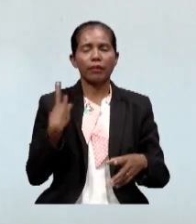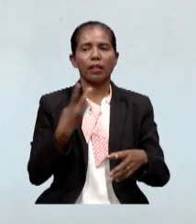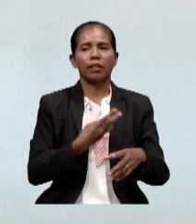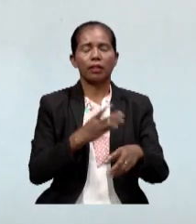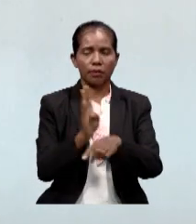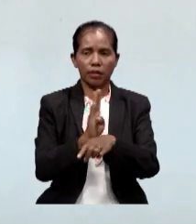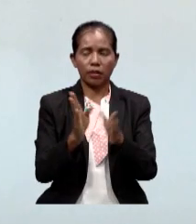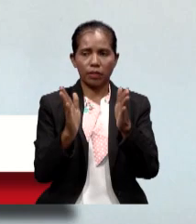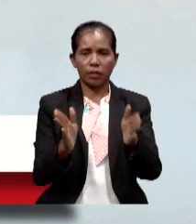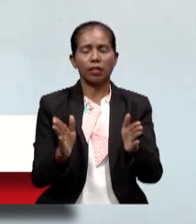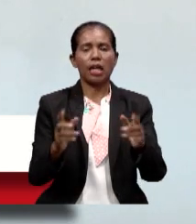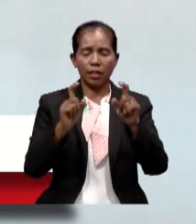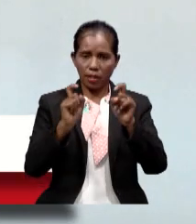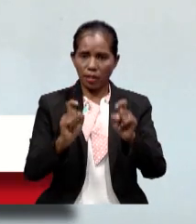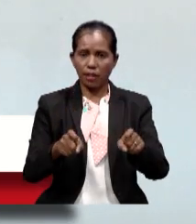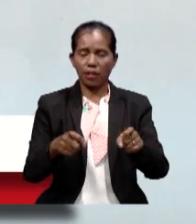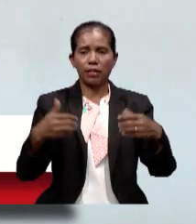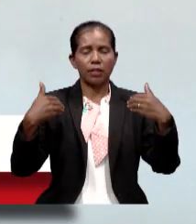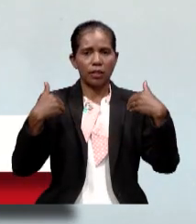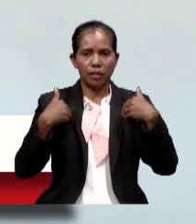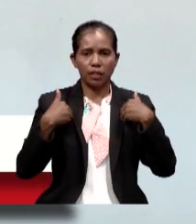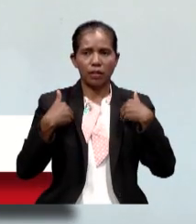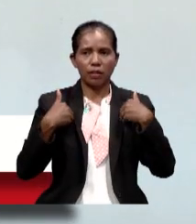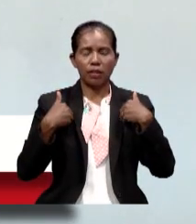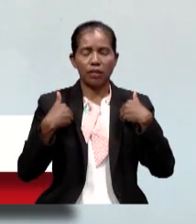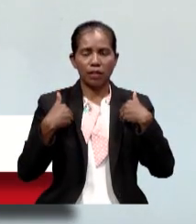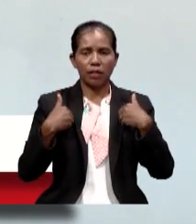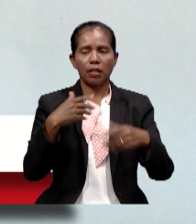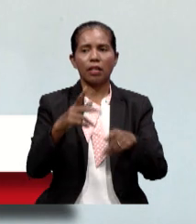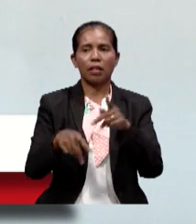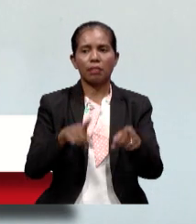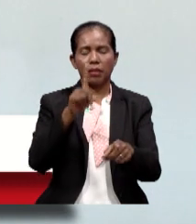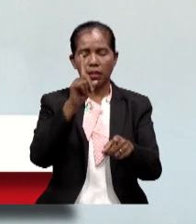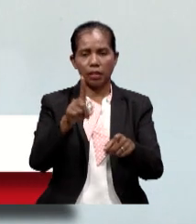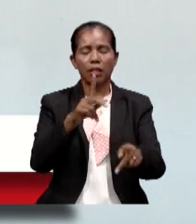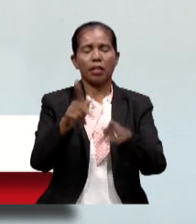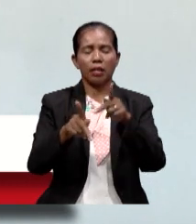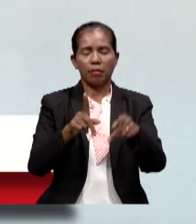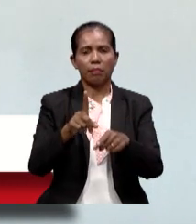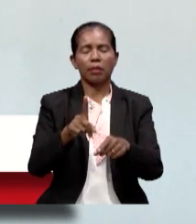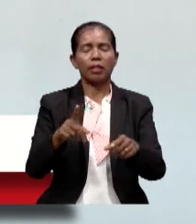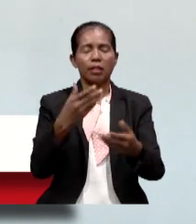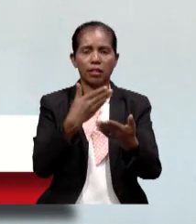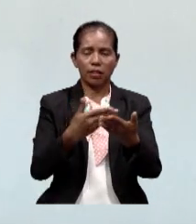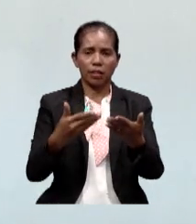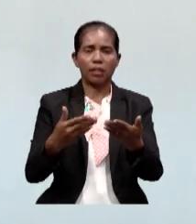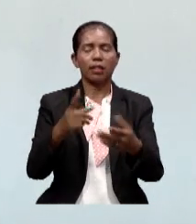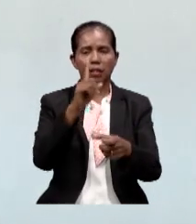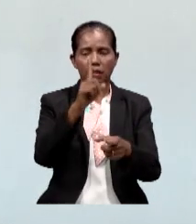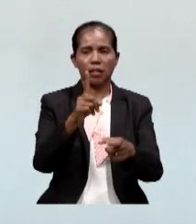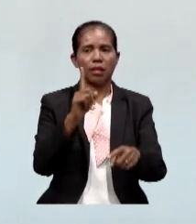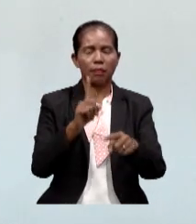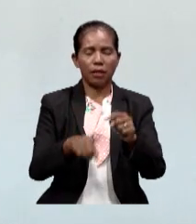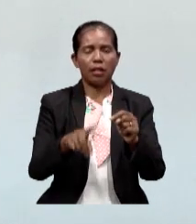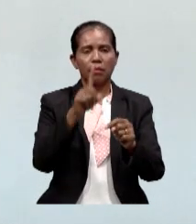ia paradigma fon. Tenga mengga tempresar ida investimento ida. Sela pela mesa na igual